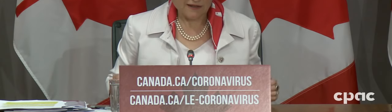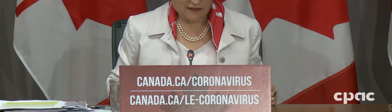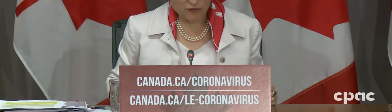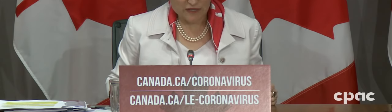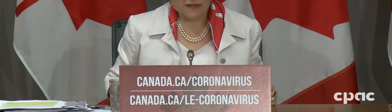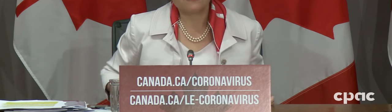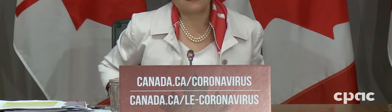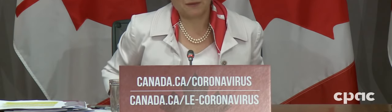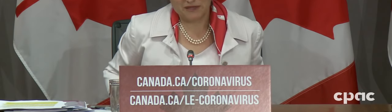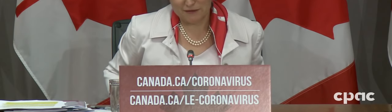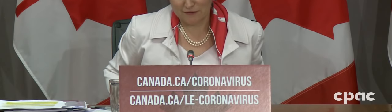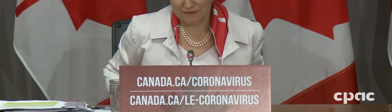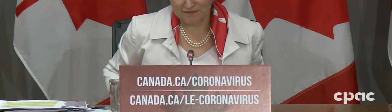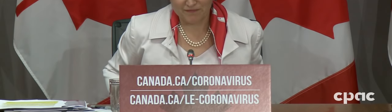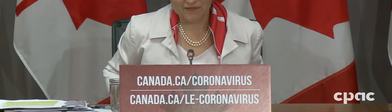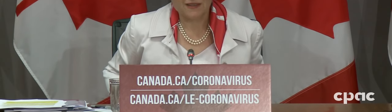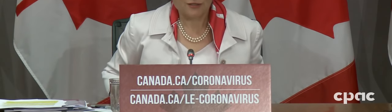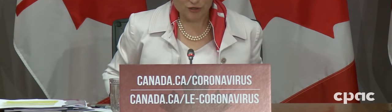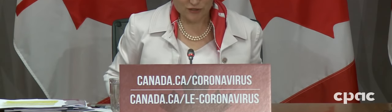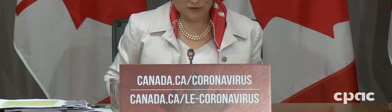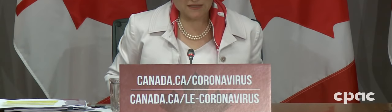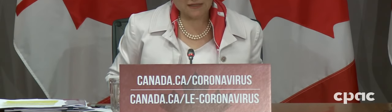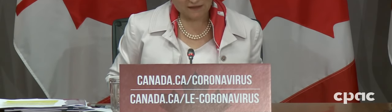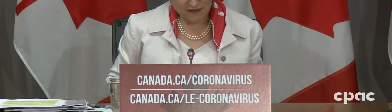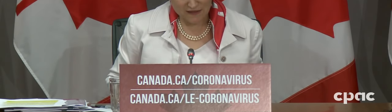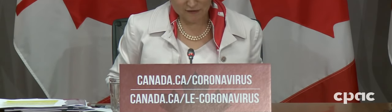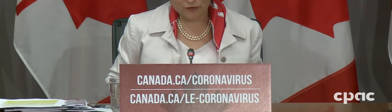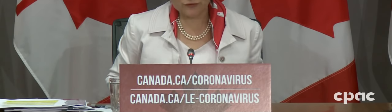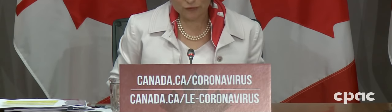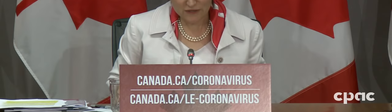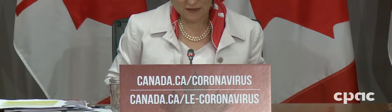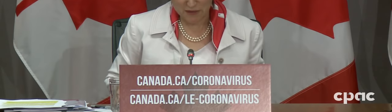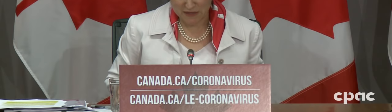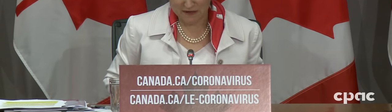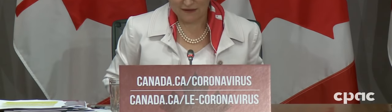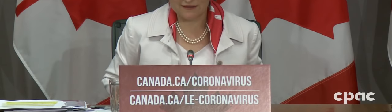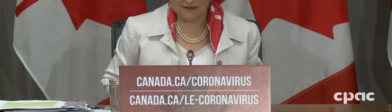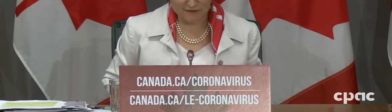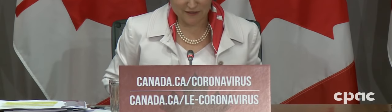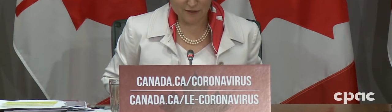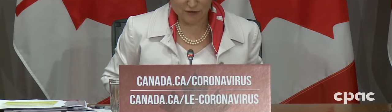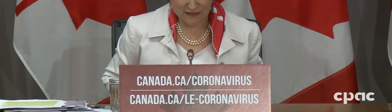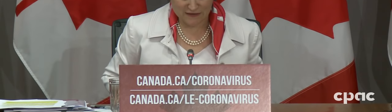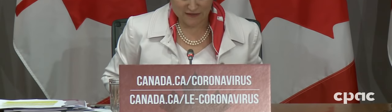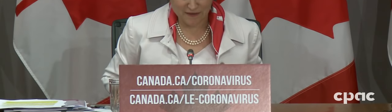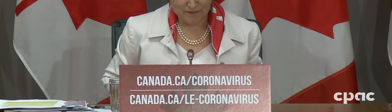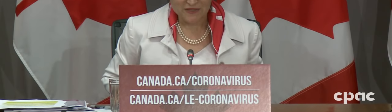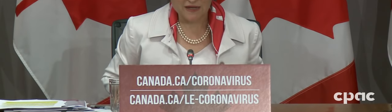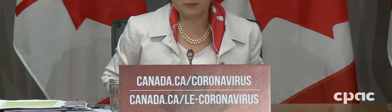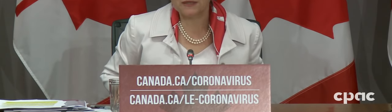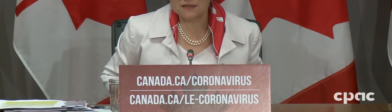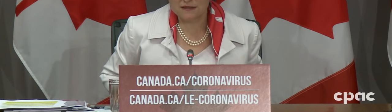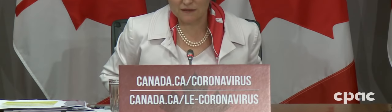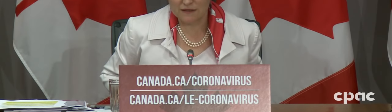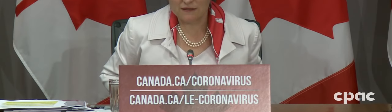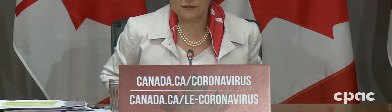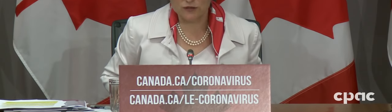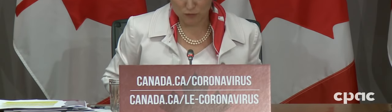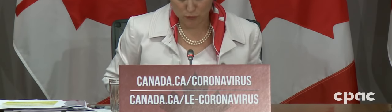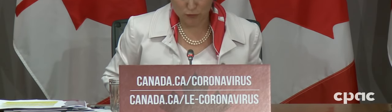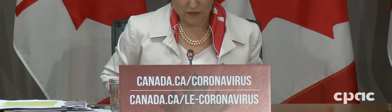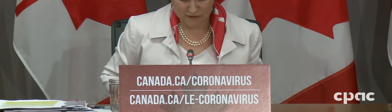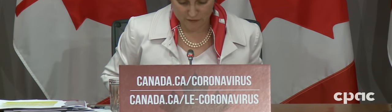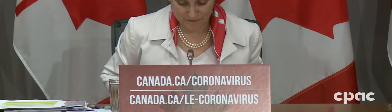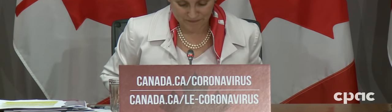à nettoyer la maison. Je suis certaine que toutes les mamans à travers le Canada apprécieraient